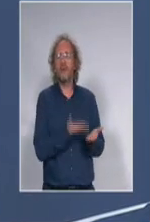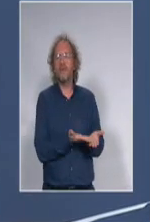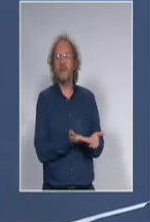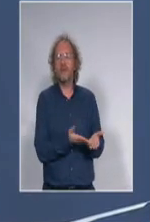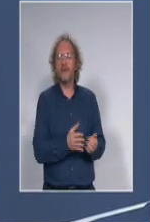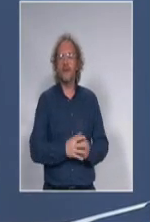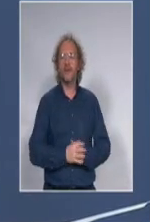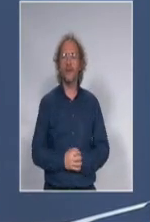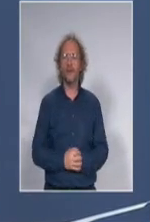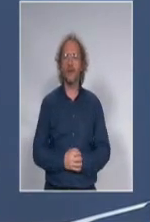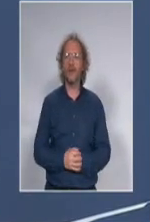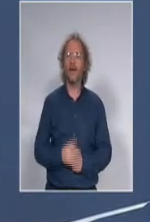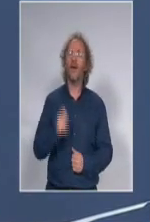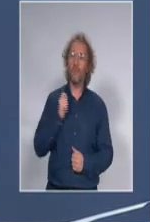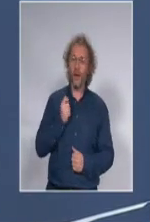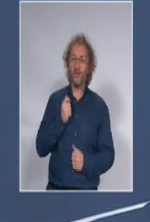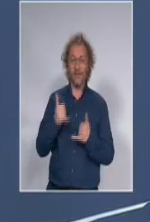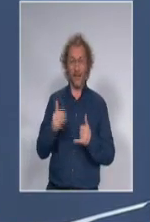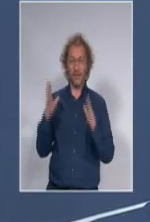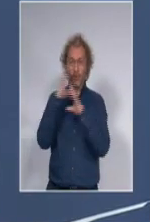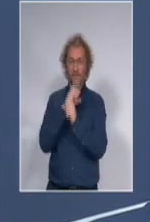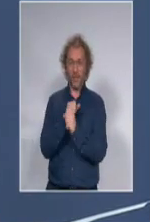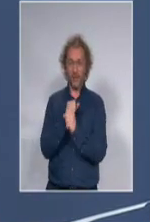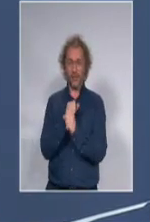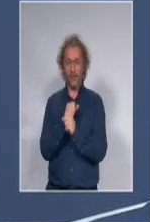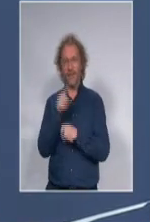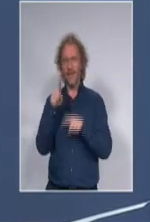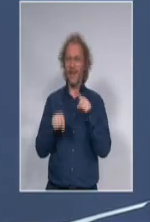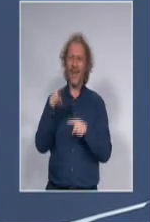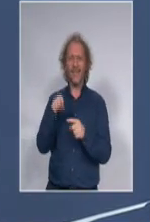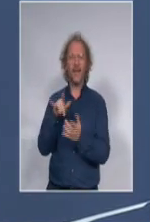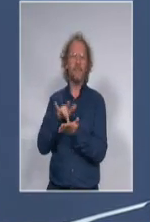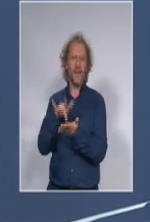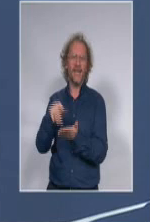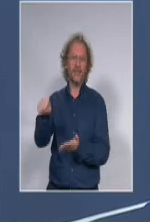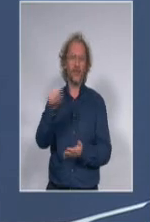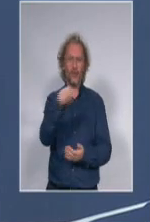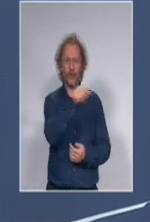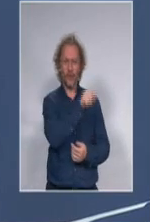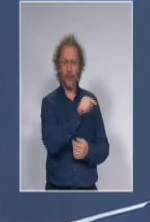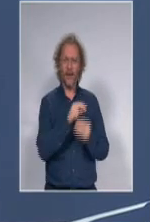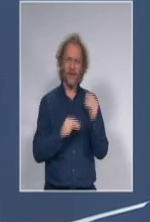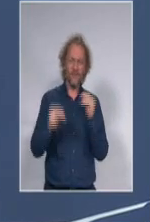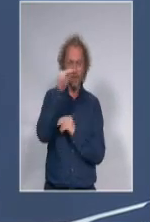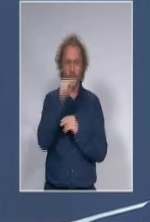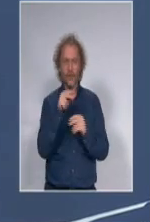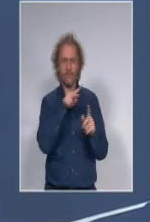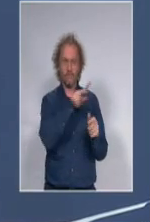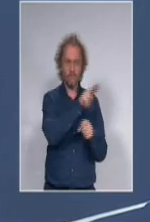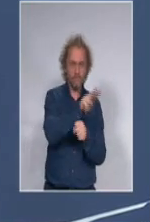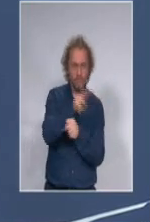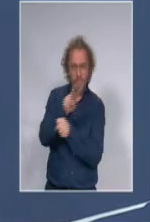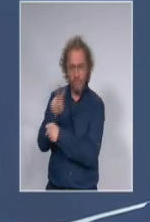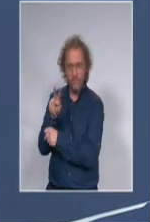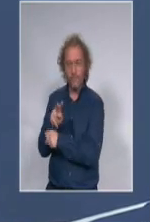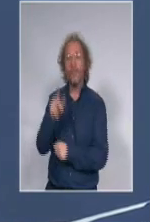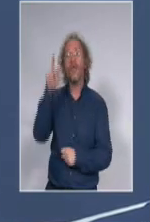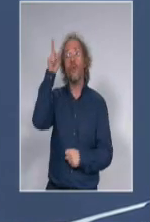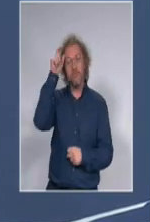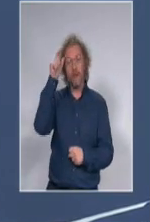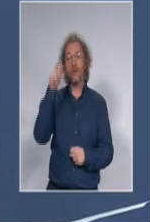da obrati pažnju na određena naselja. u Beogradu u pojedinim naseljima